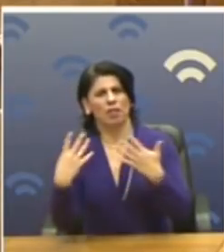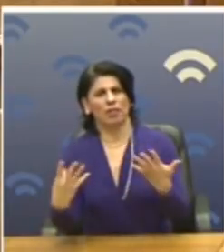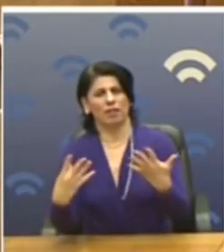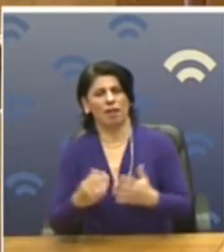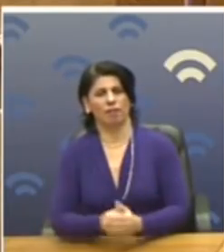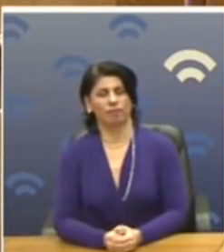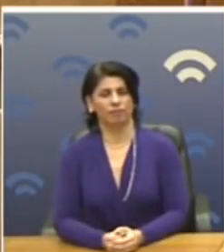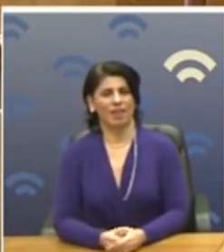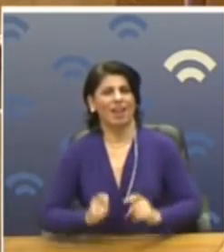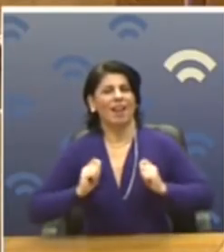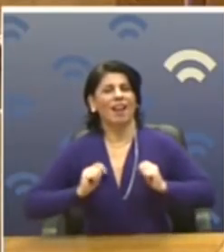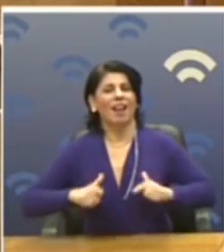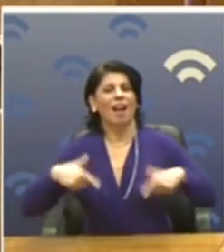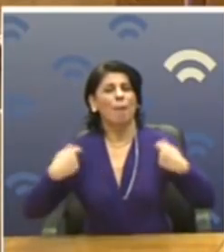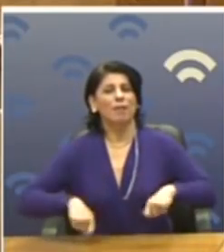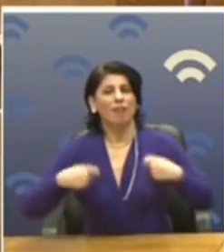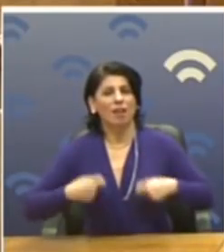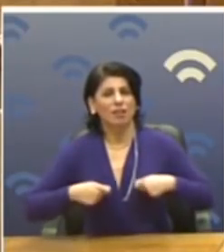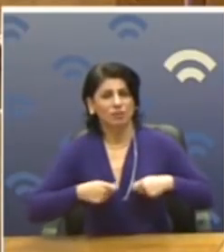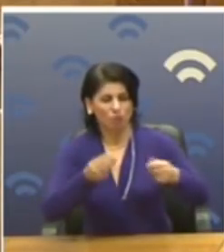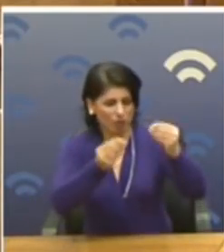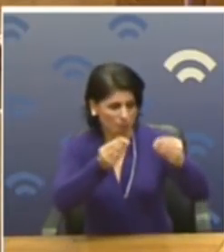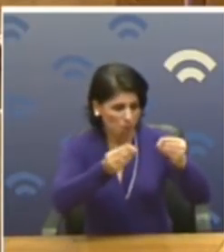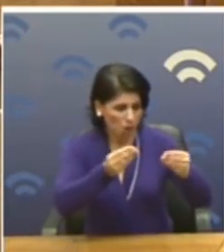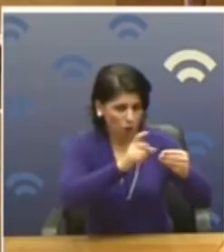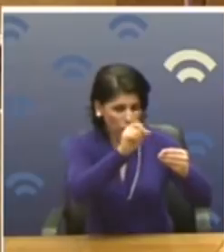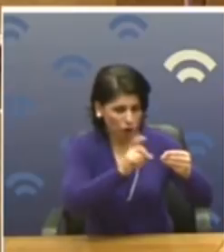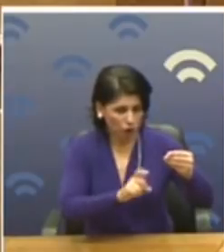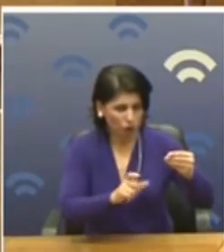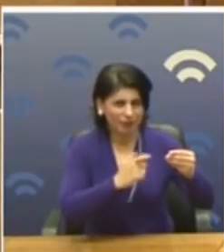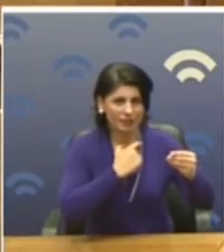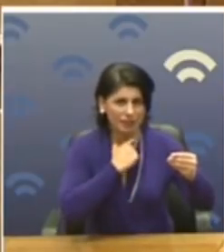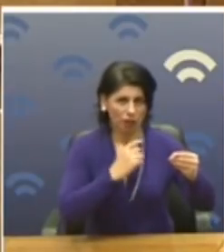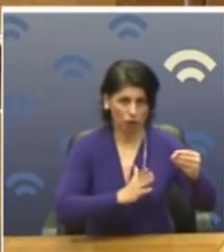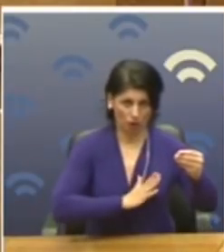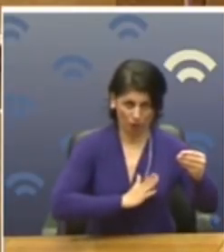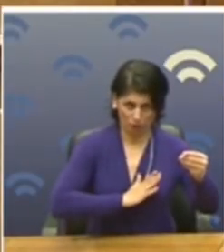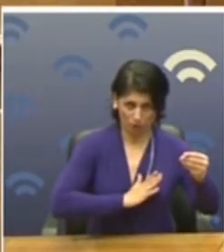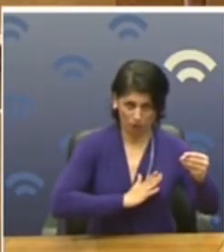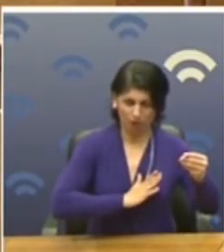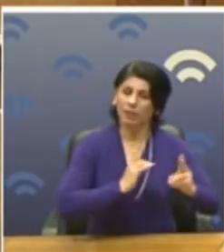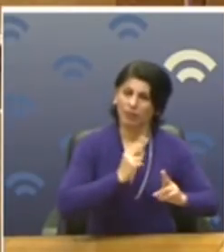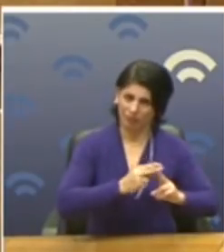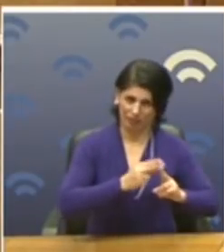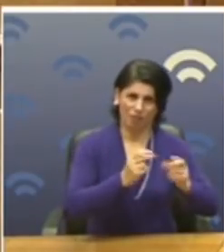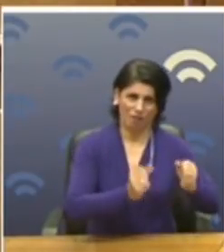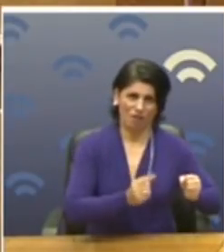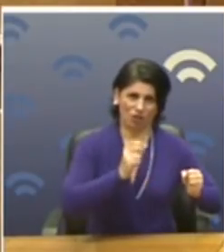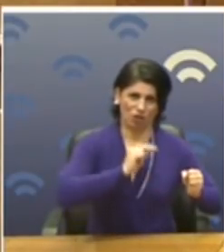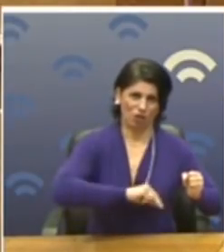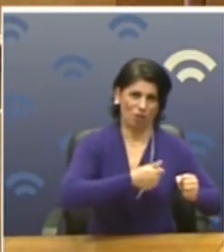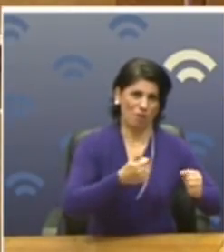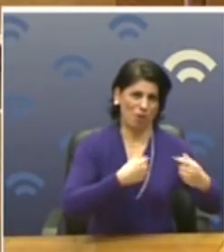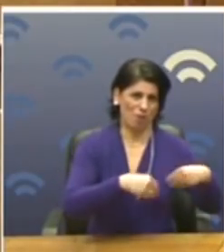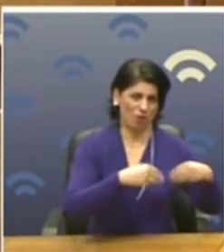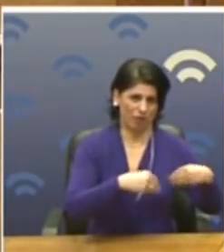Ο καπιταλισμός υπολογίζει τη ζωή και τις ανάγκες των ανθρώπων κυρίως με βάση το κέρδος των